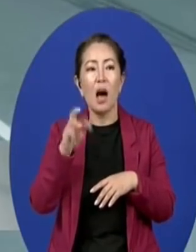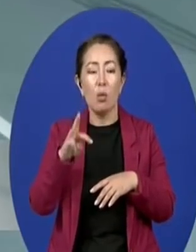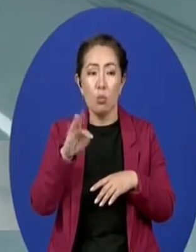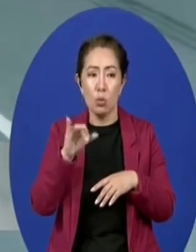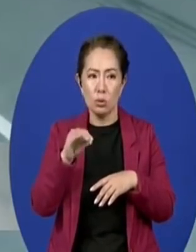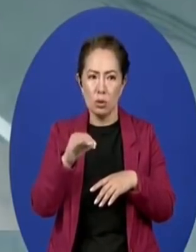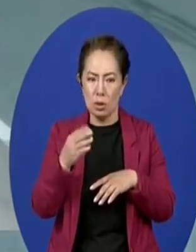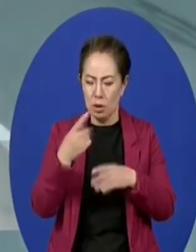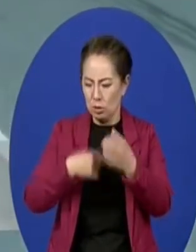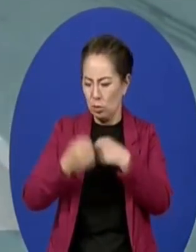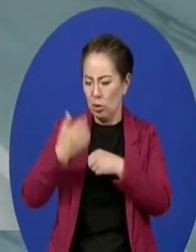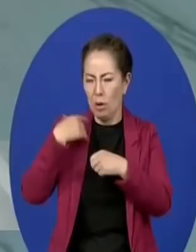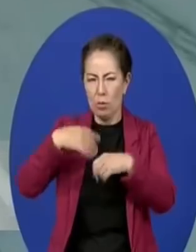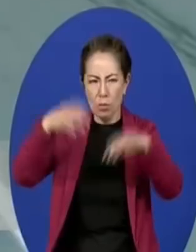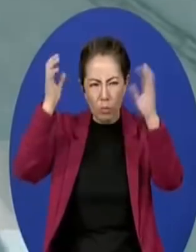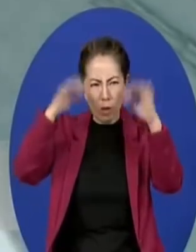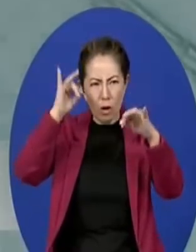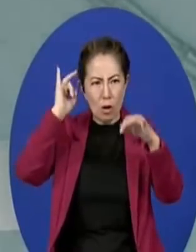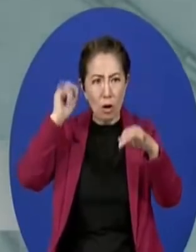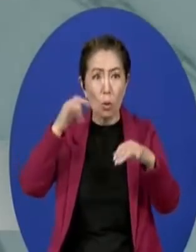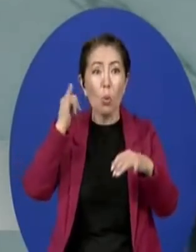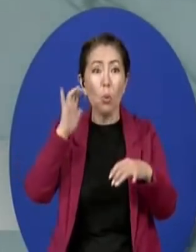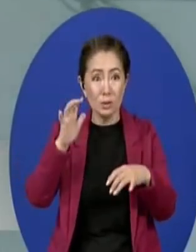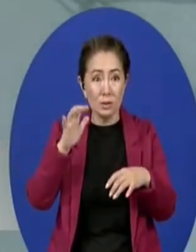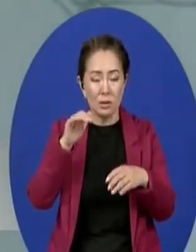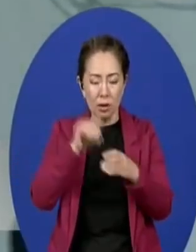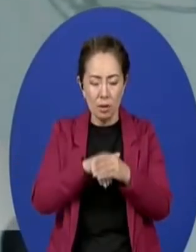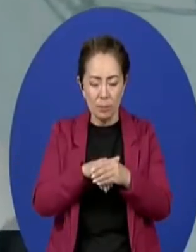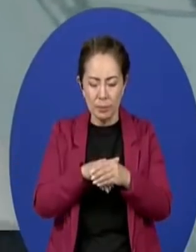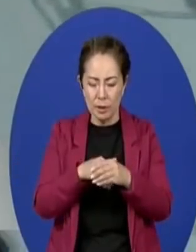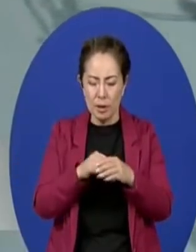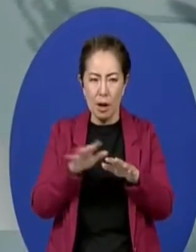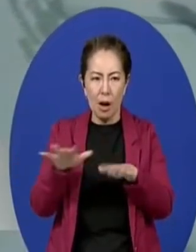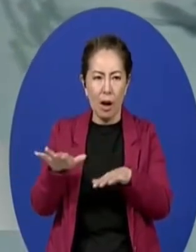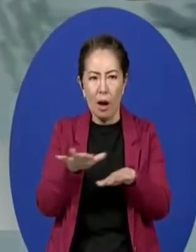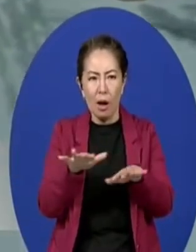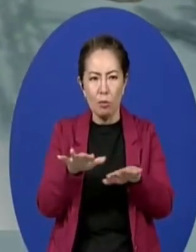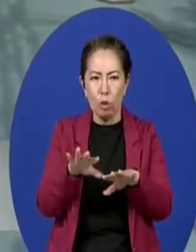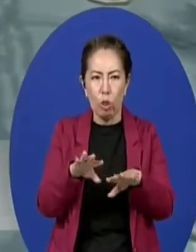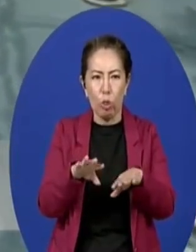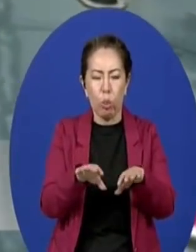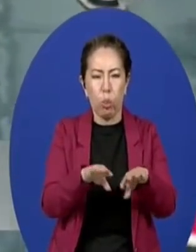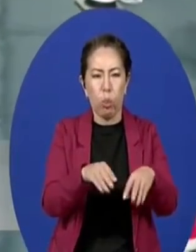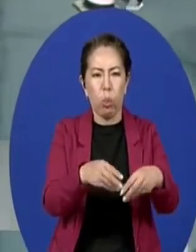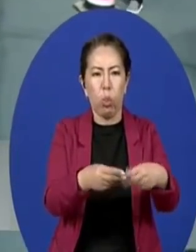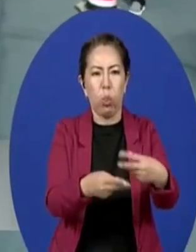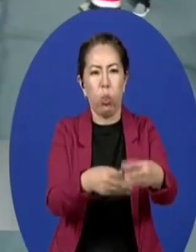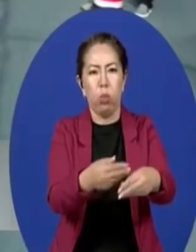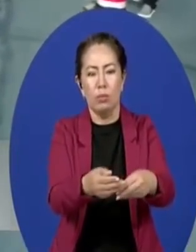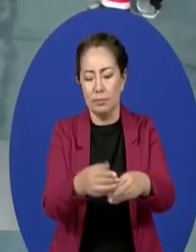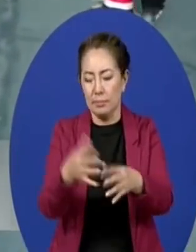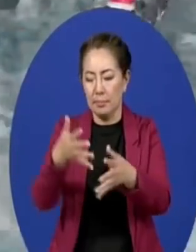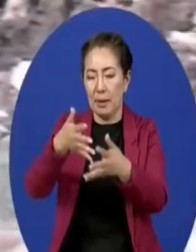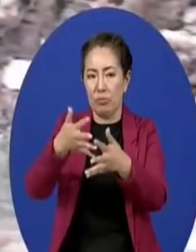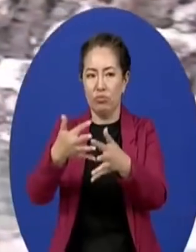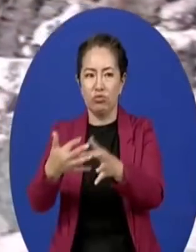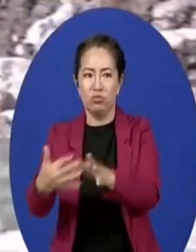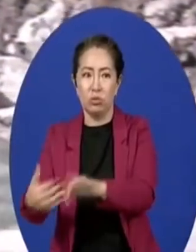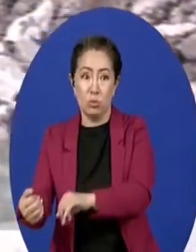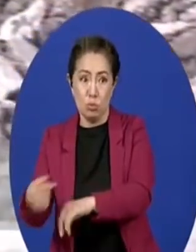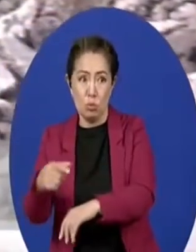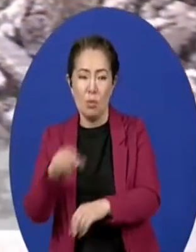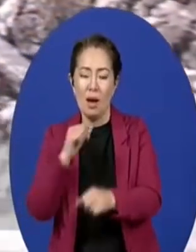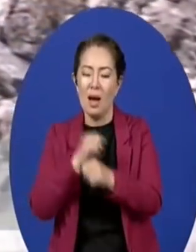байгаагүй усрахаг ширүүн бороо оржээ. Үерийн улмаас хөрсний гулгалт бий болж байшин барилгууд нурж гимтсэн юм. Хэннаан